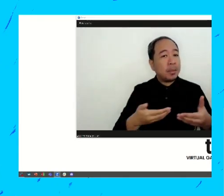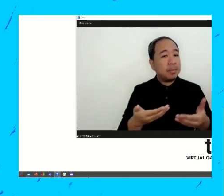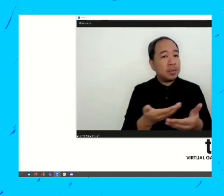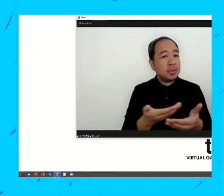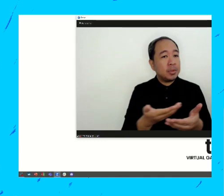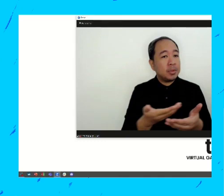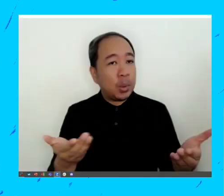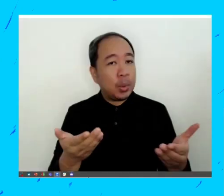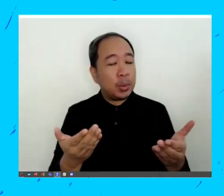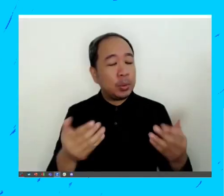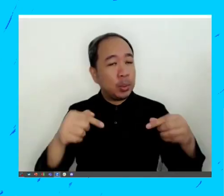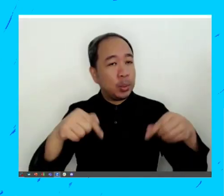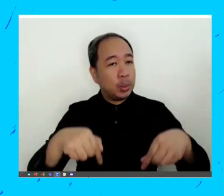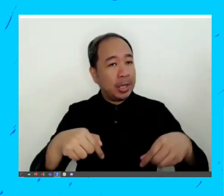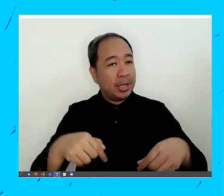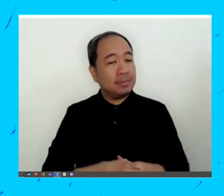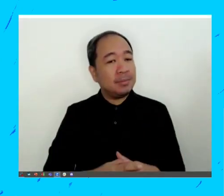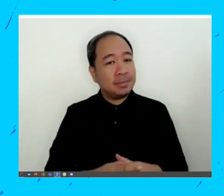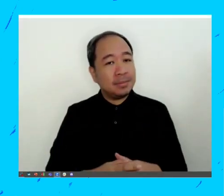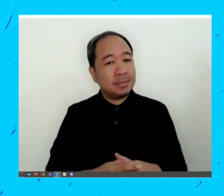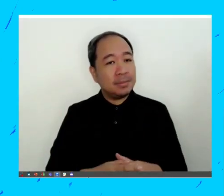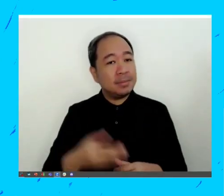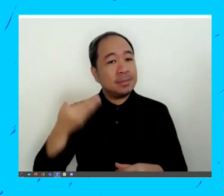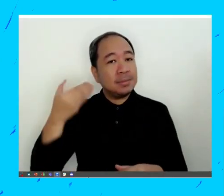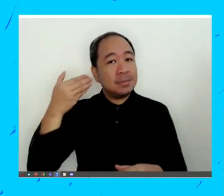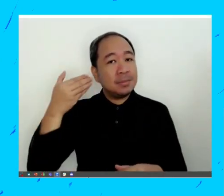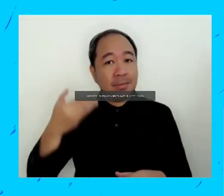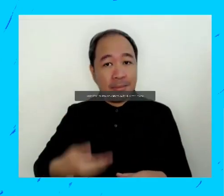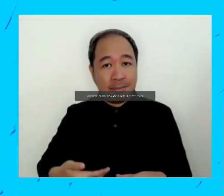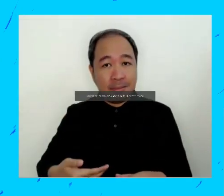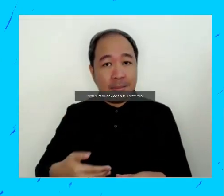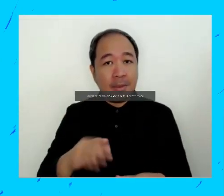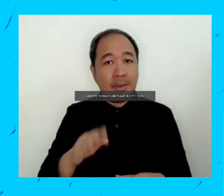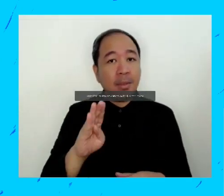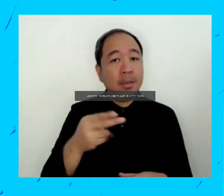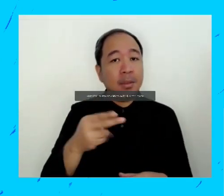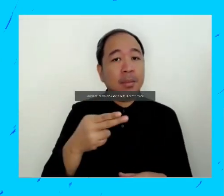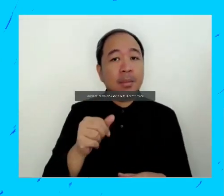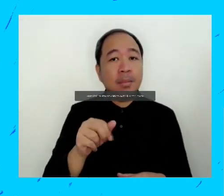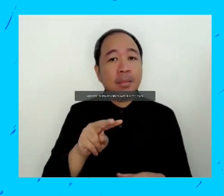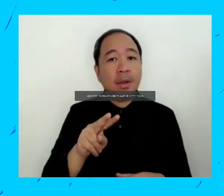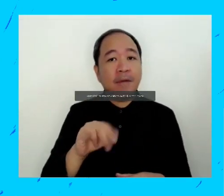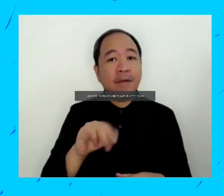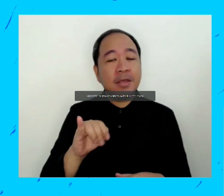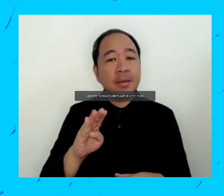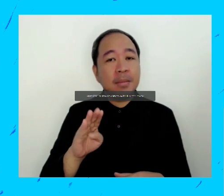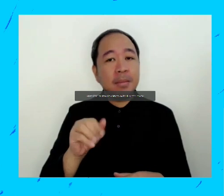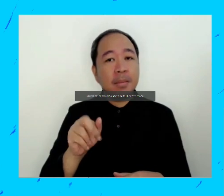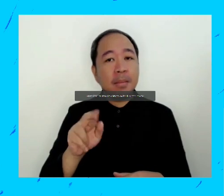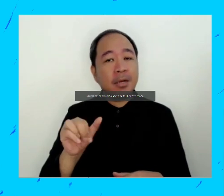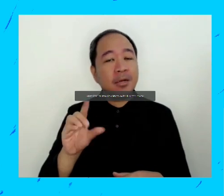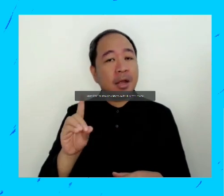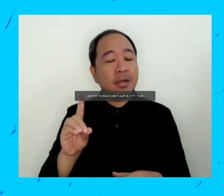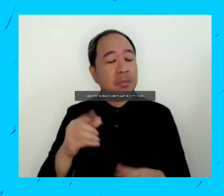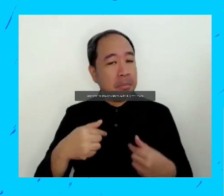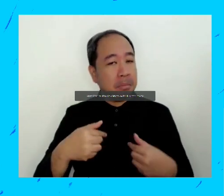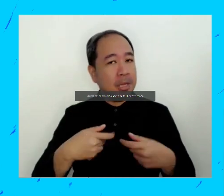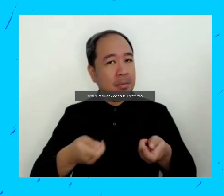Bienvenue à notre présentation aujourd'hui. Je suis Havé Barrett, je suis la